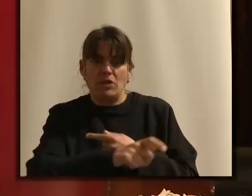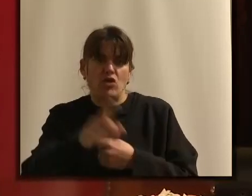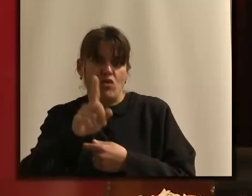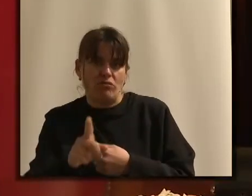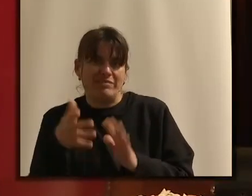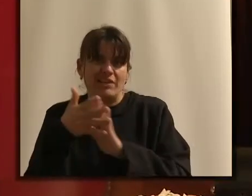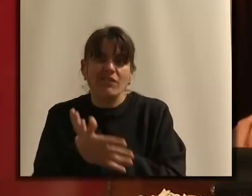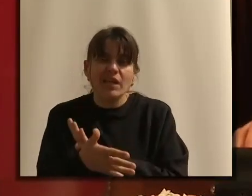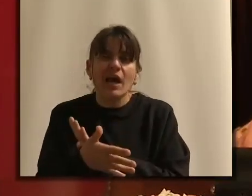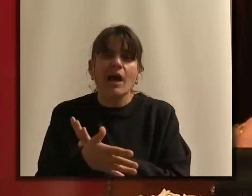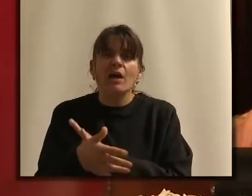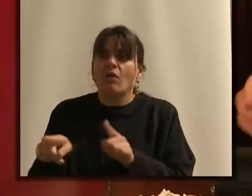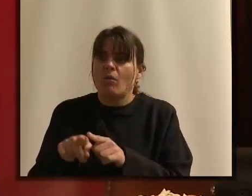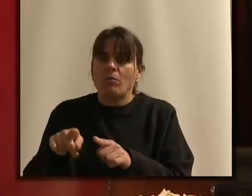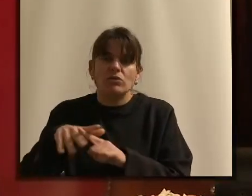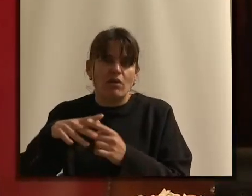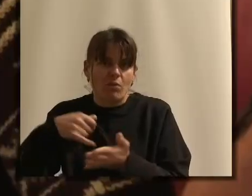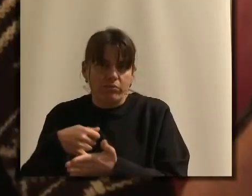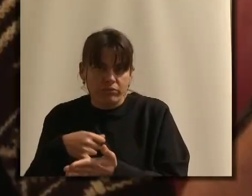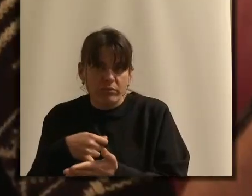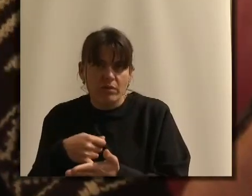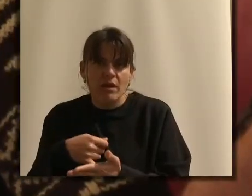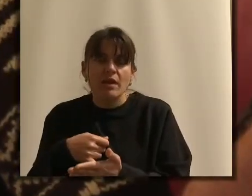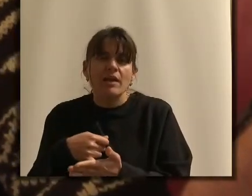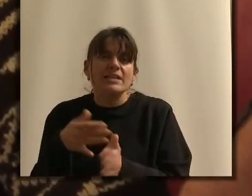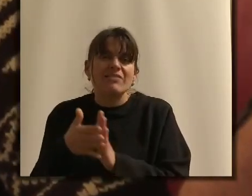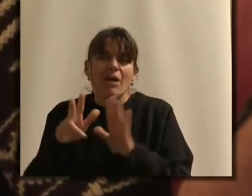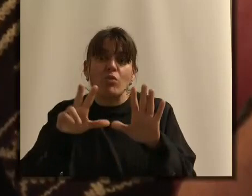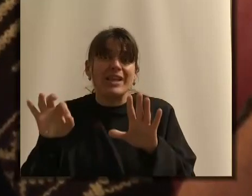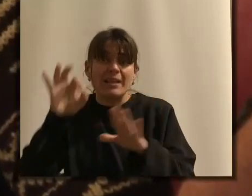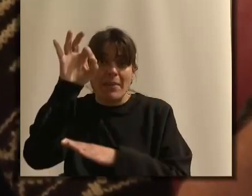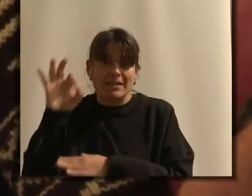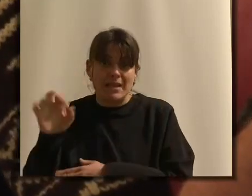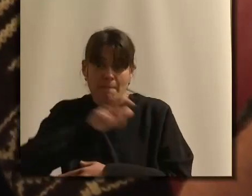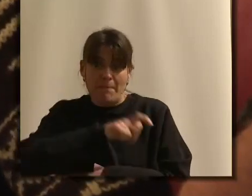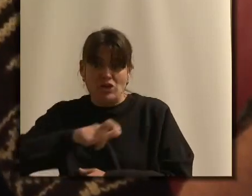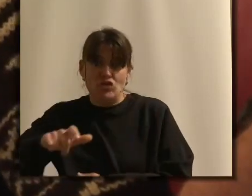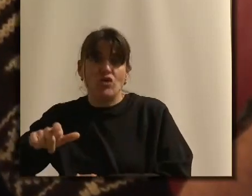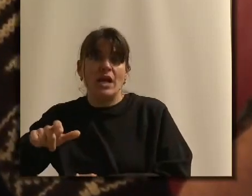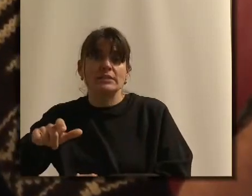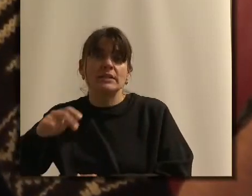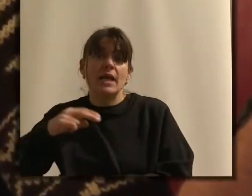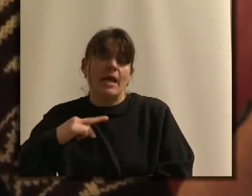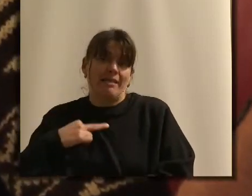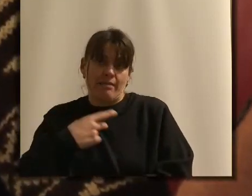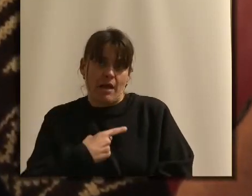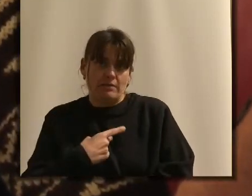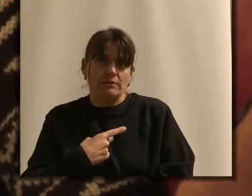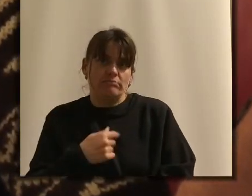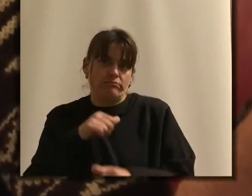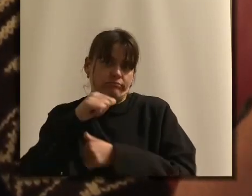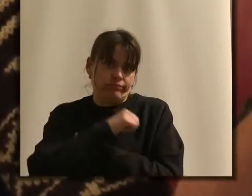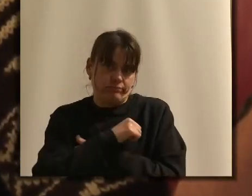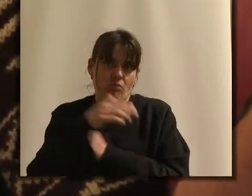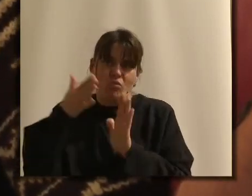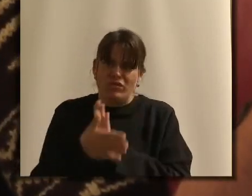precarització estructural i projectada en el temps, que ens situa en un 80% de persones trans desocupades. Les raons són vàries i diverses,